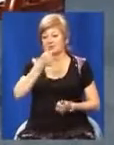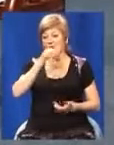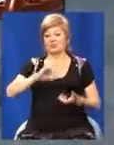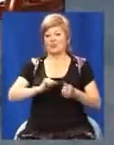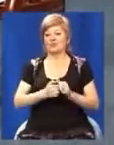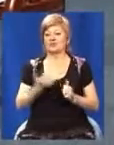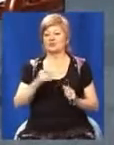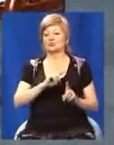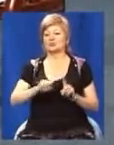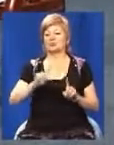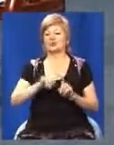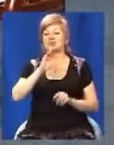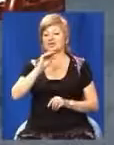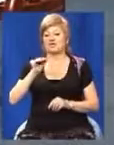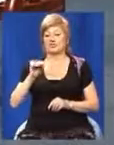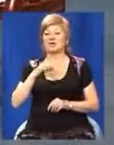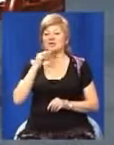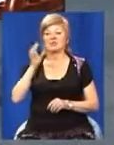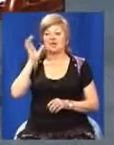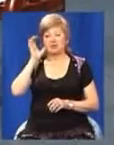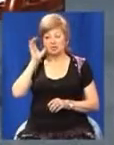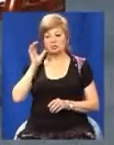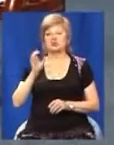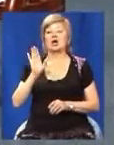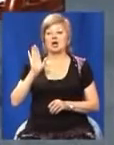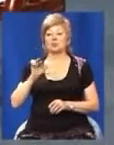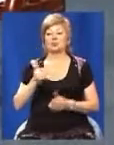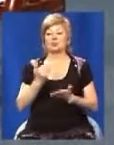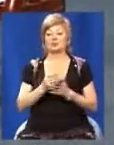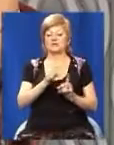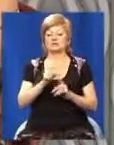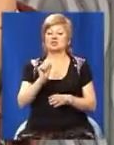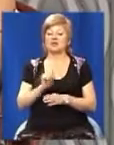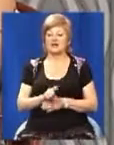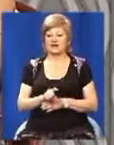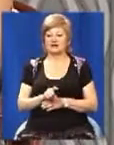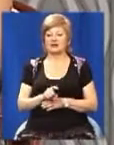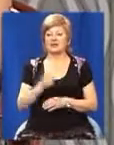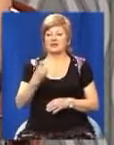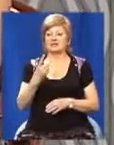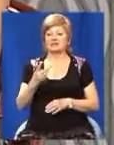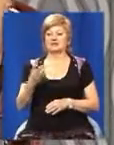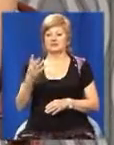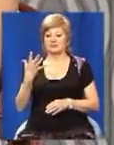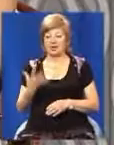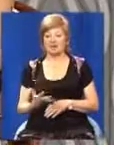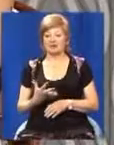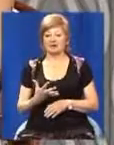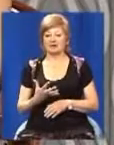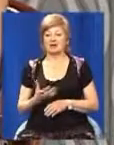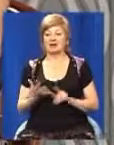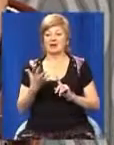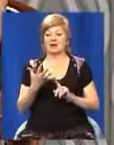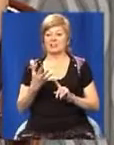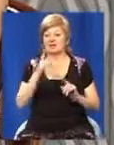вивчити сьогоднішню скоромовку. Ну, тоді хоча б уважно послухай, там наостанок є маленьке завдання. Раз, два, три, чотири, п'ять,